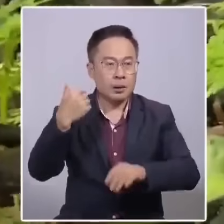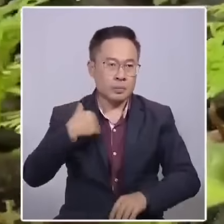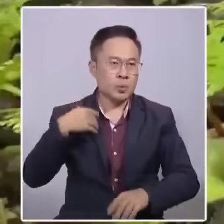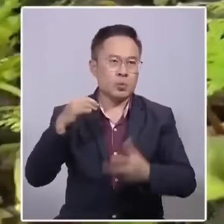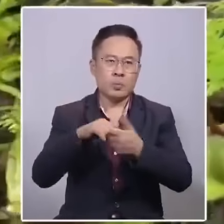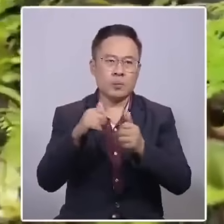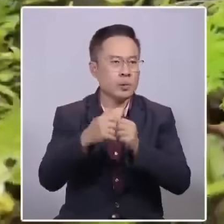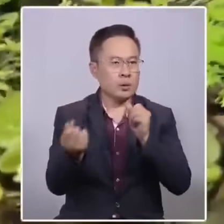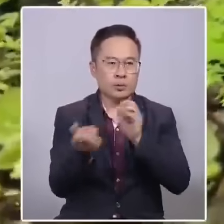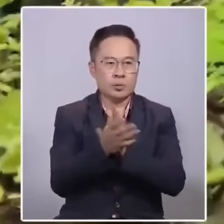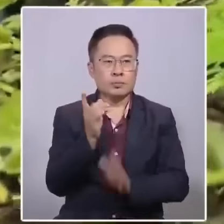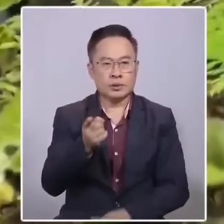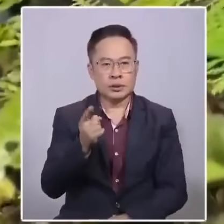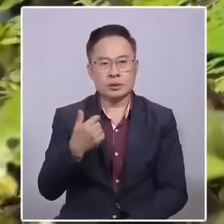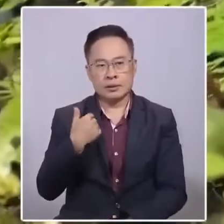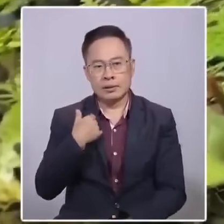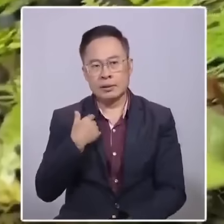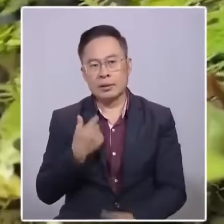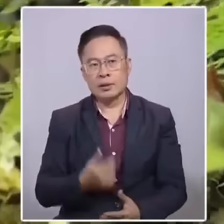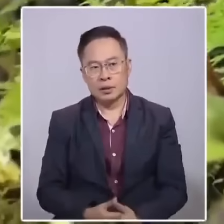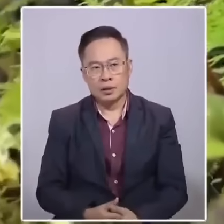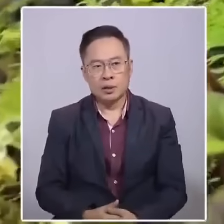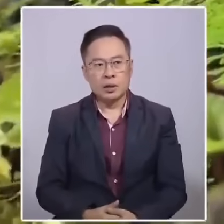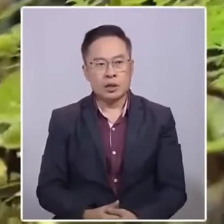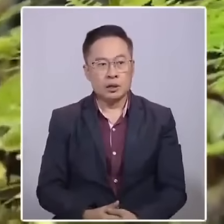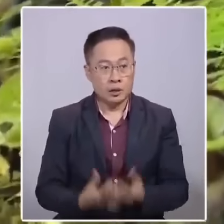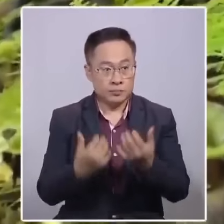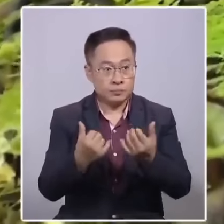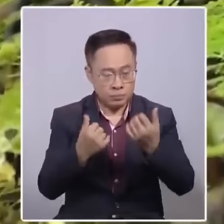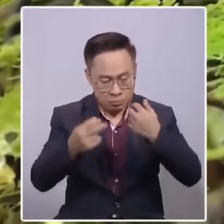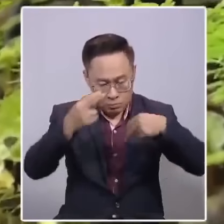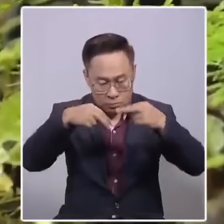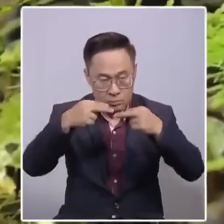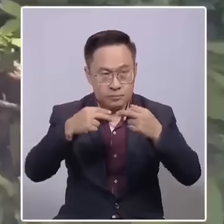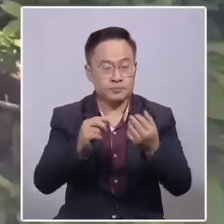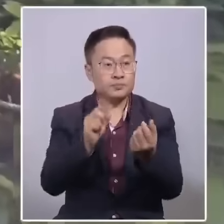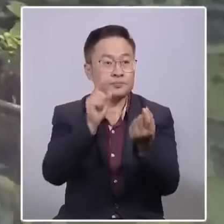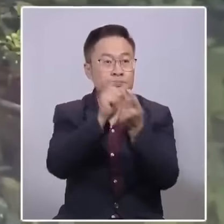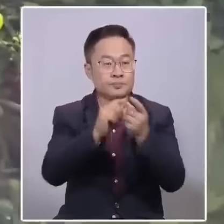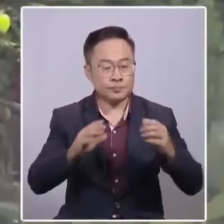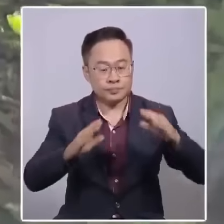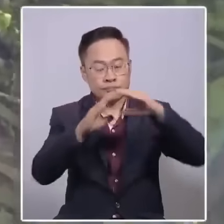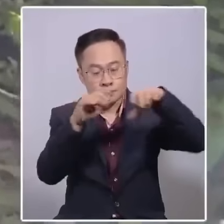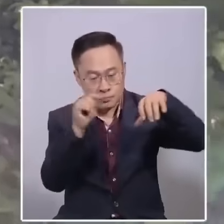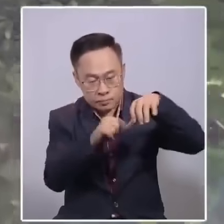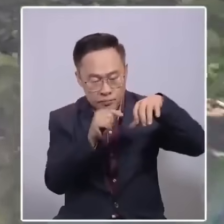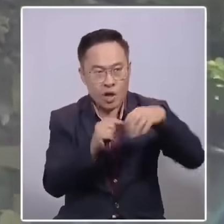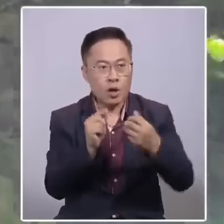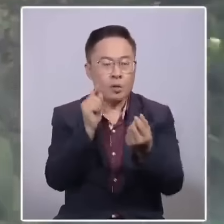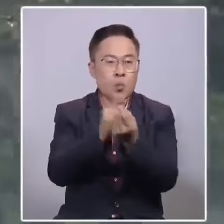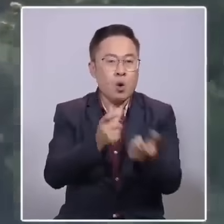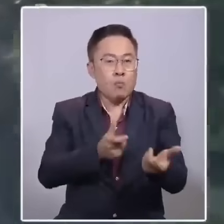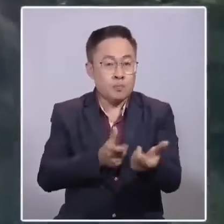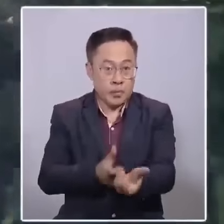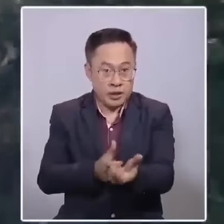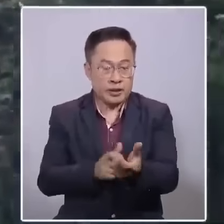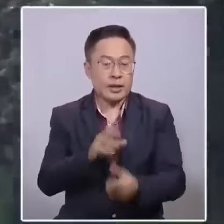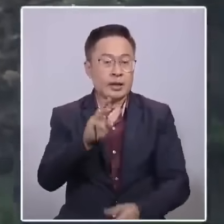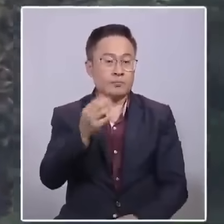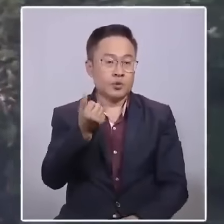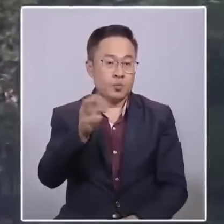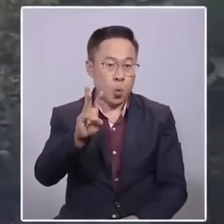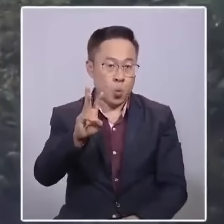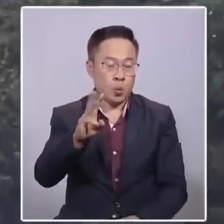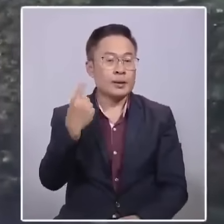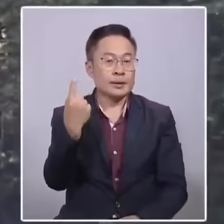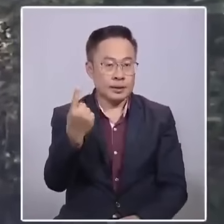อุปสรรคจริงๆค่ะแล้วพอไปถึงจุดที่เกิดเหตุนะคุณผู้ชมครับเจ้าหน้าที่ไปตรวจพบอาวุธปืนสงครามชนิดM16 1